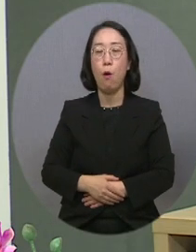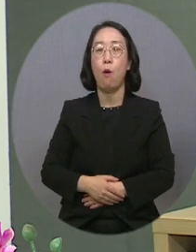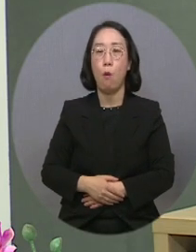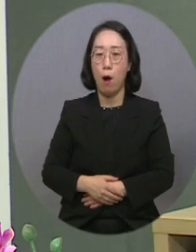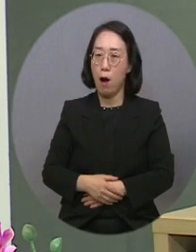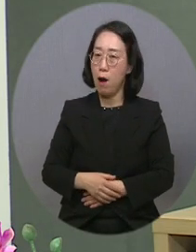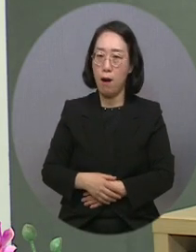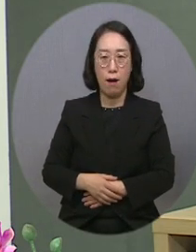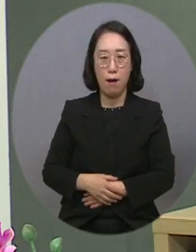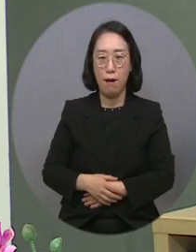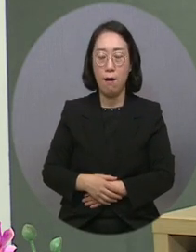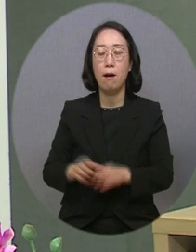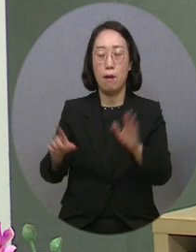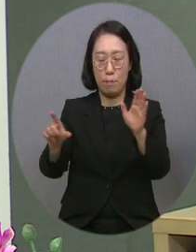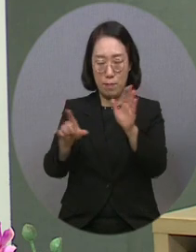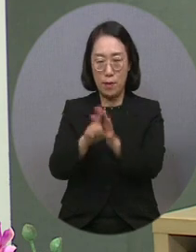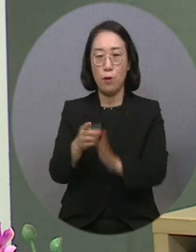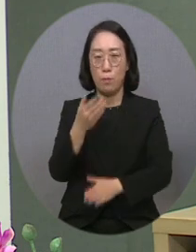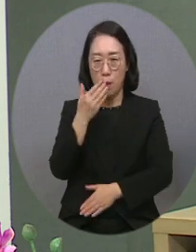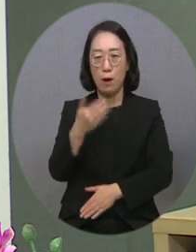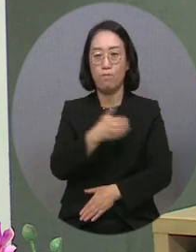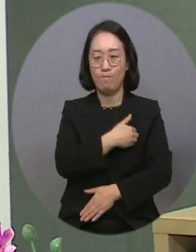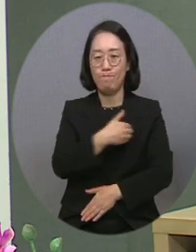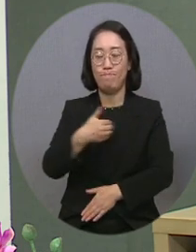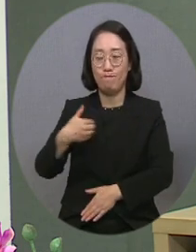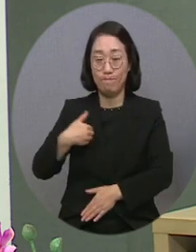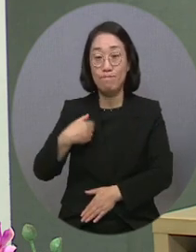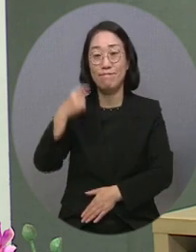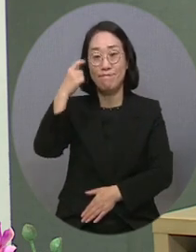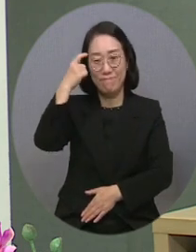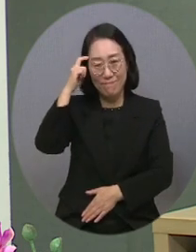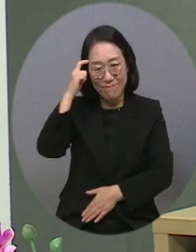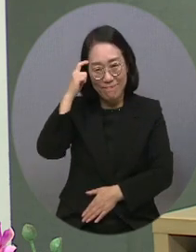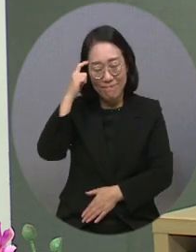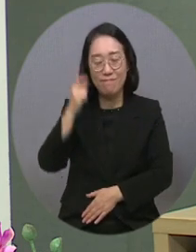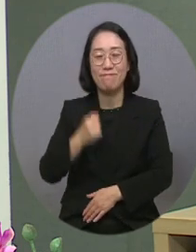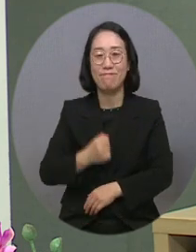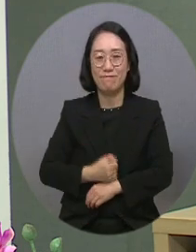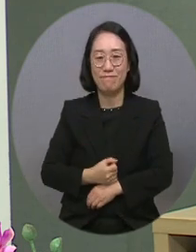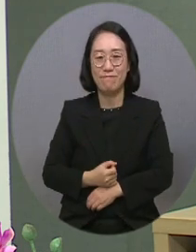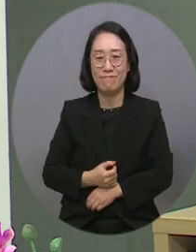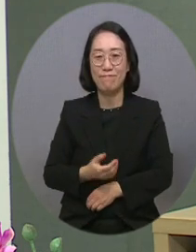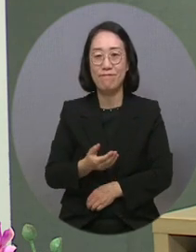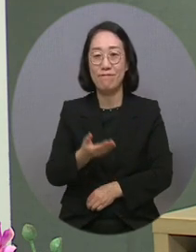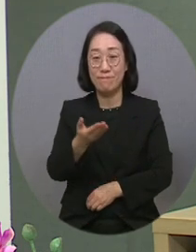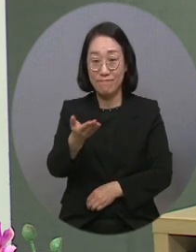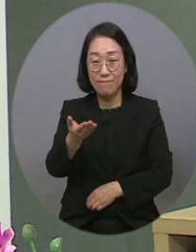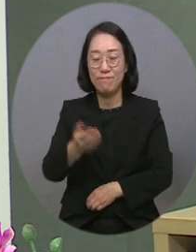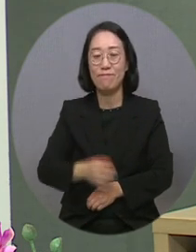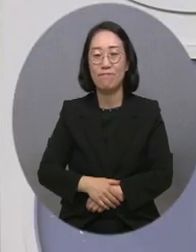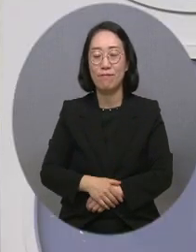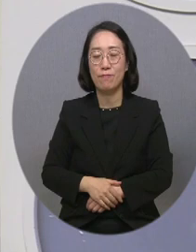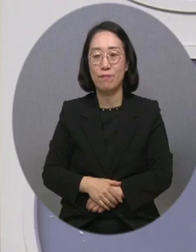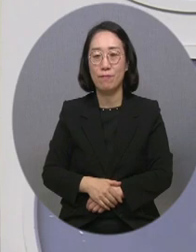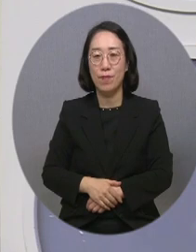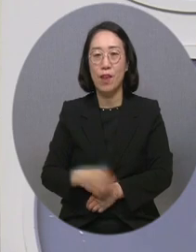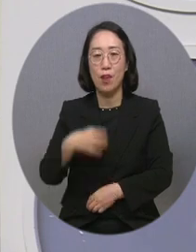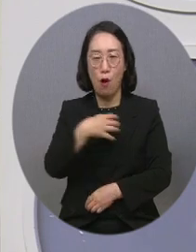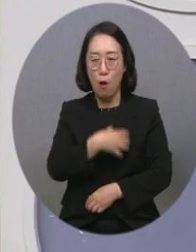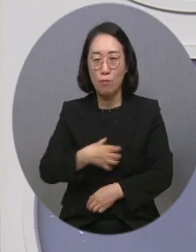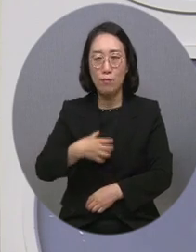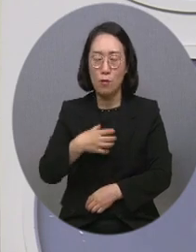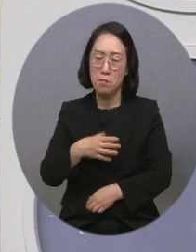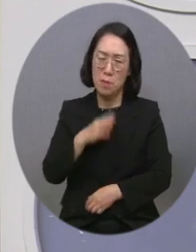대단하구나 믿을만하구나 예. 이런 생각들을 하실 겁니다. 그렇기 때문에 그러한 그 염려는